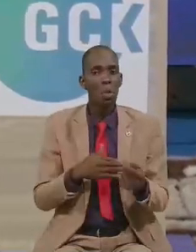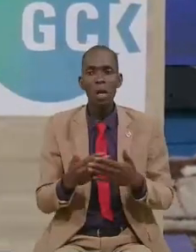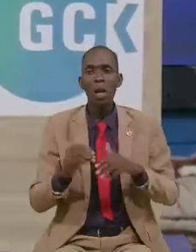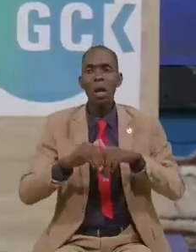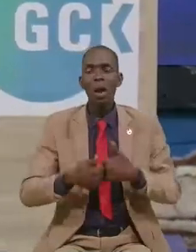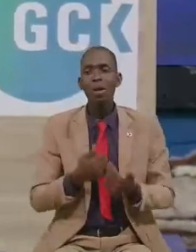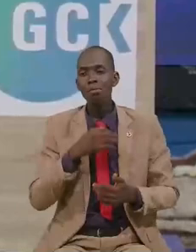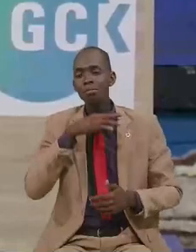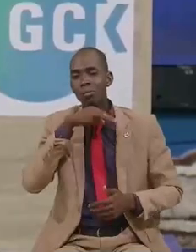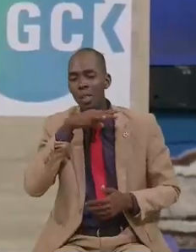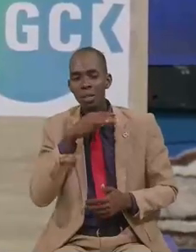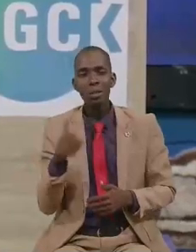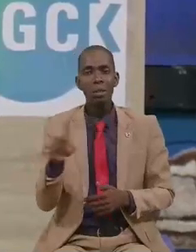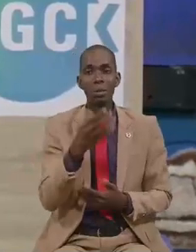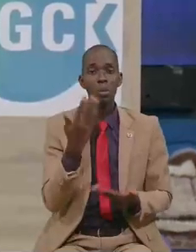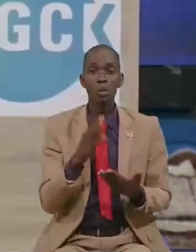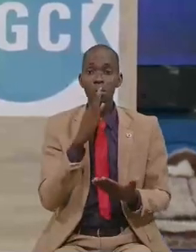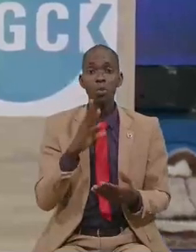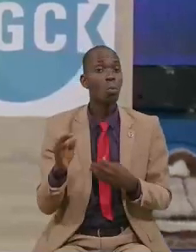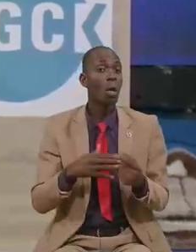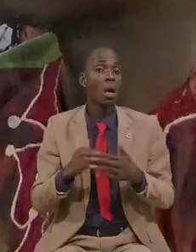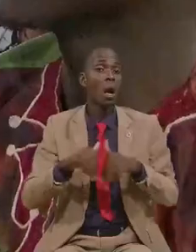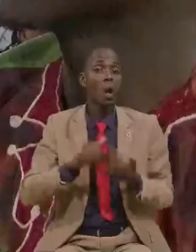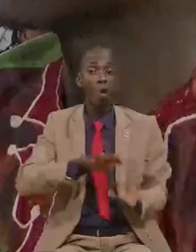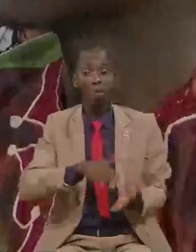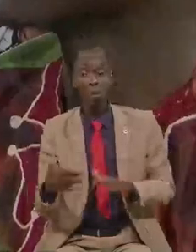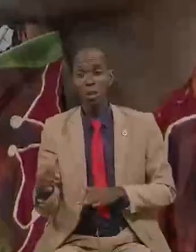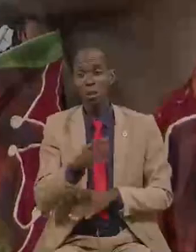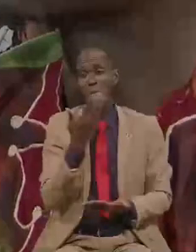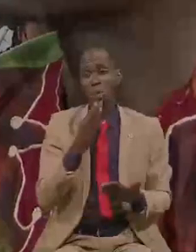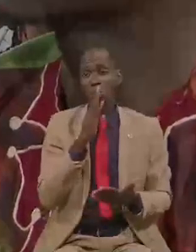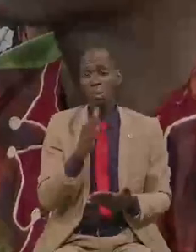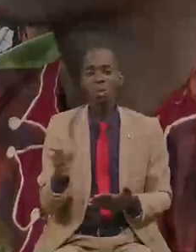le caractère dans lequel ils sont, ils vivront au nom de Jésus.